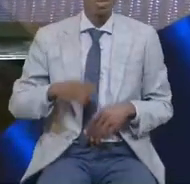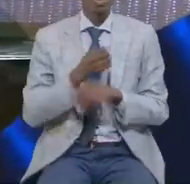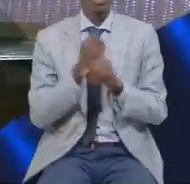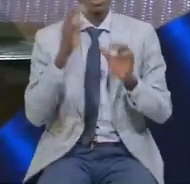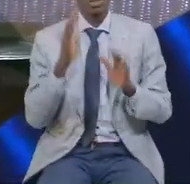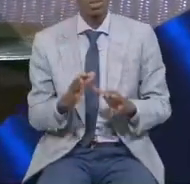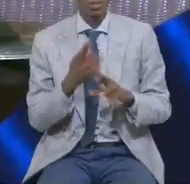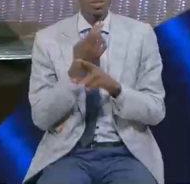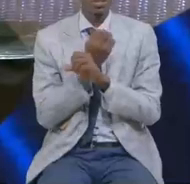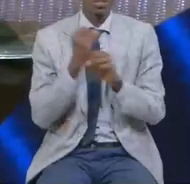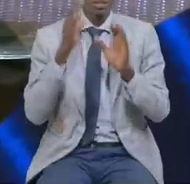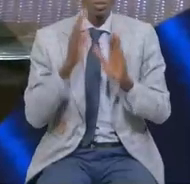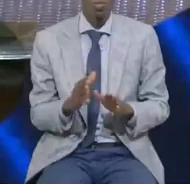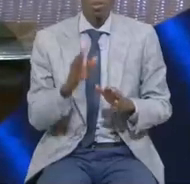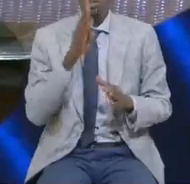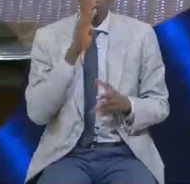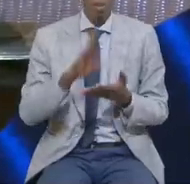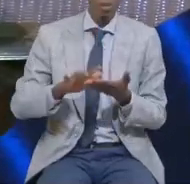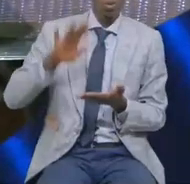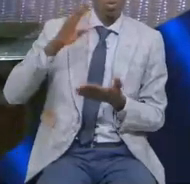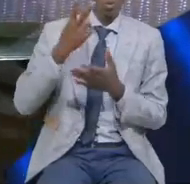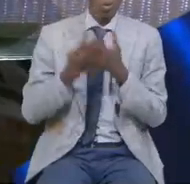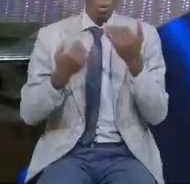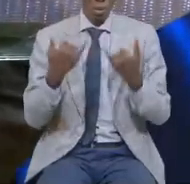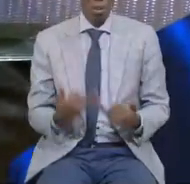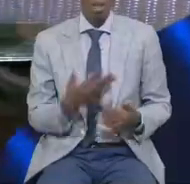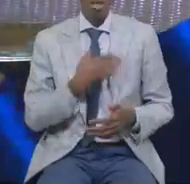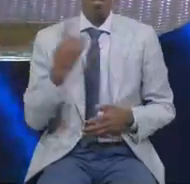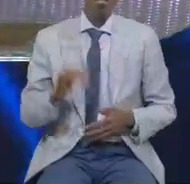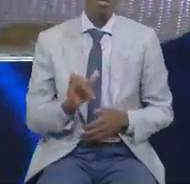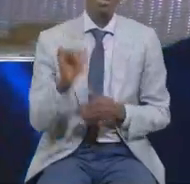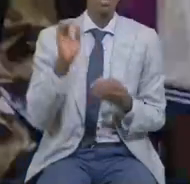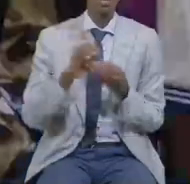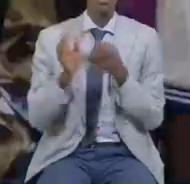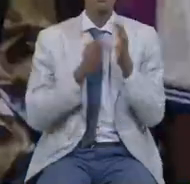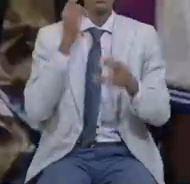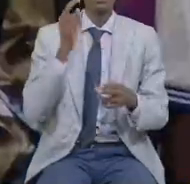la gloire au siècle des siècles. Au nom de Jésus,